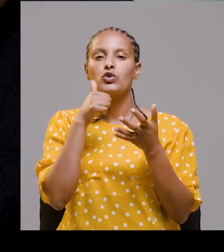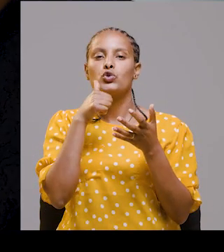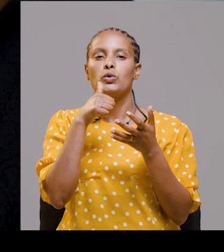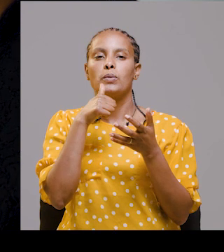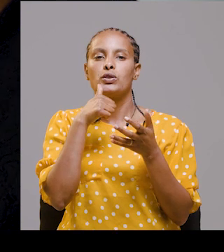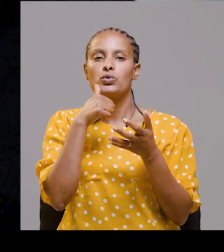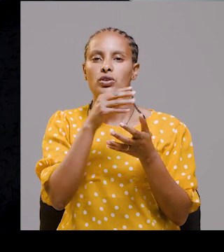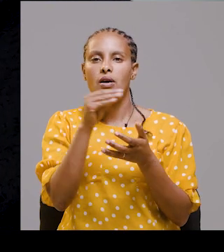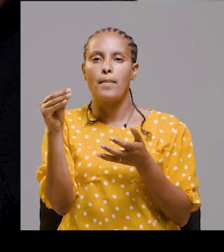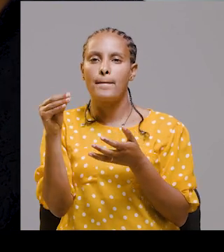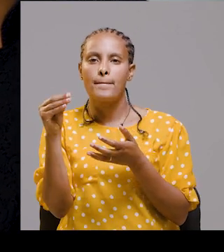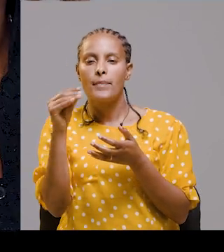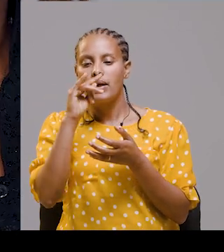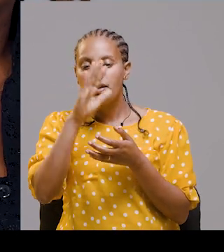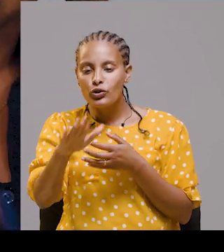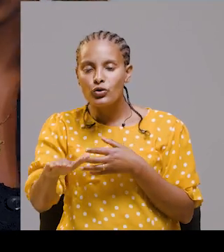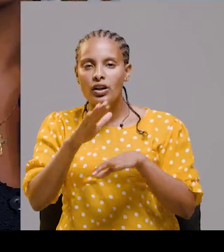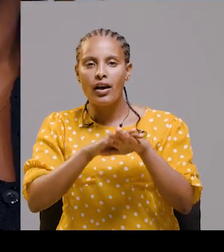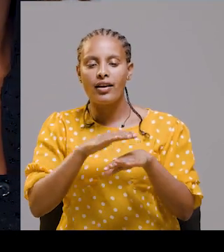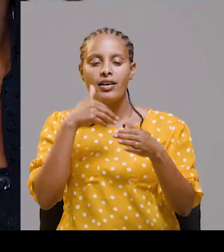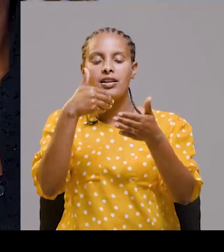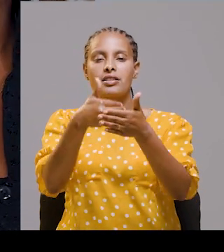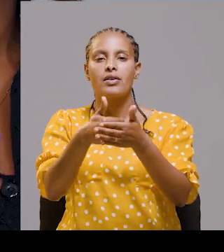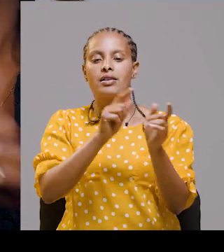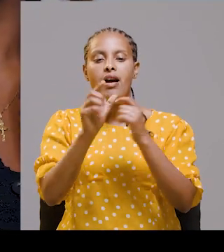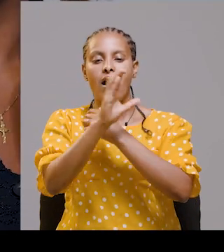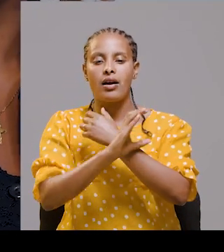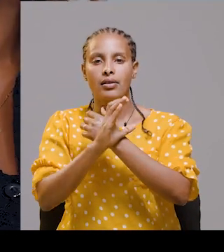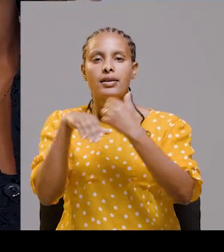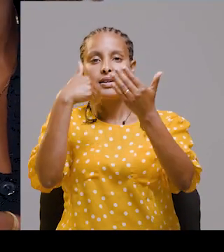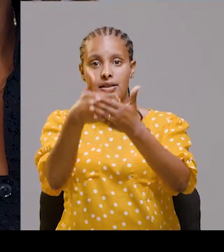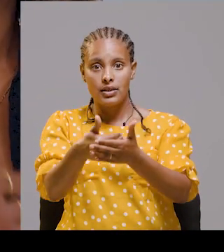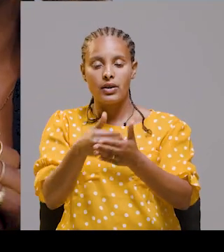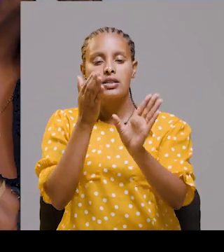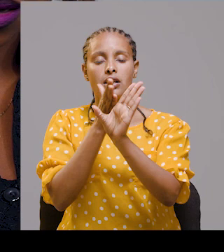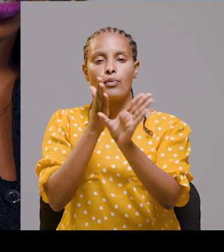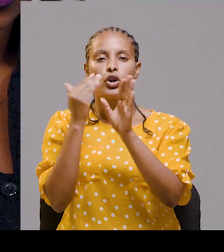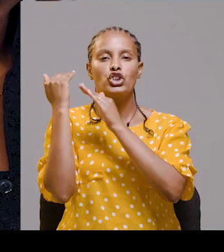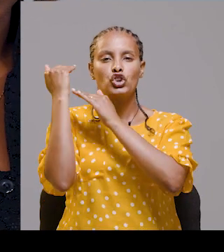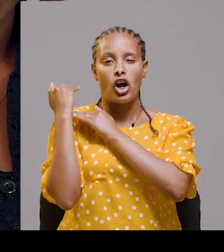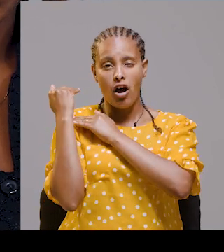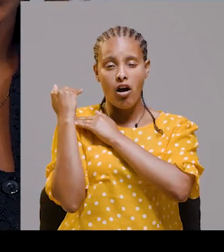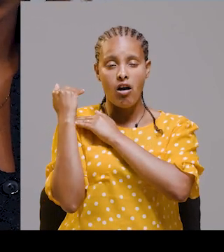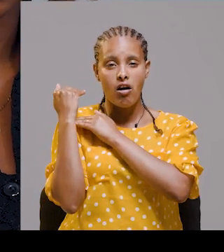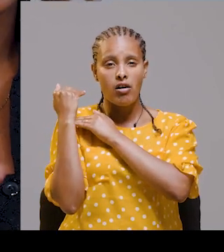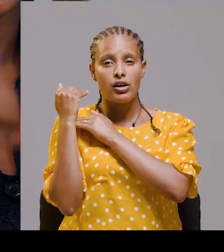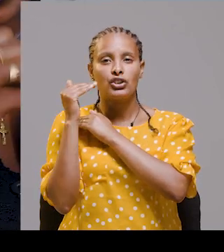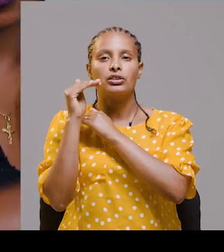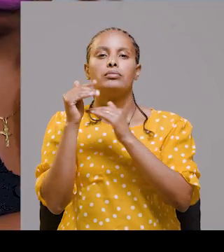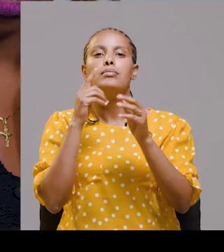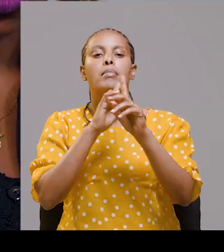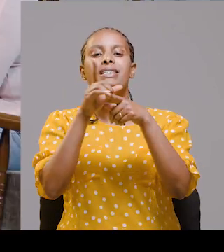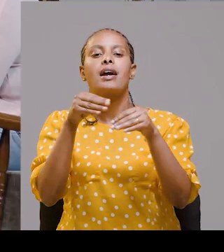በሴቶችና በልጆች ላይ የደረሰውን እንደ ሀገር የደረሰውን የሰነልቦና ጫና ይሄ